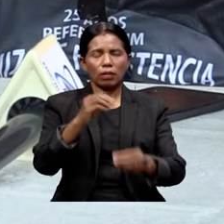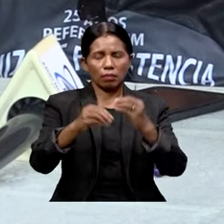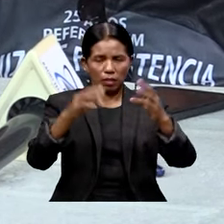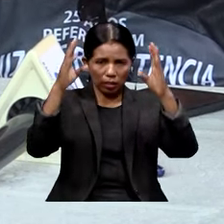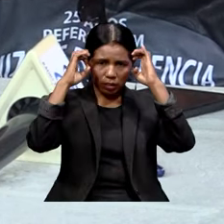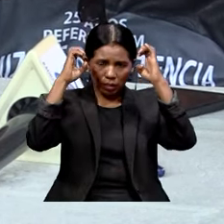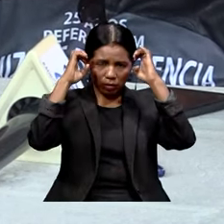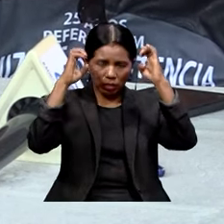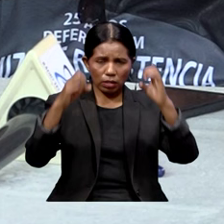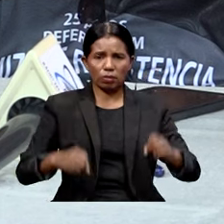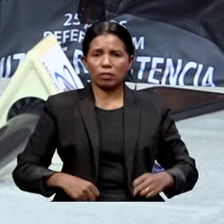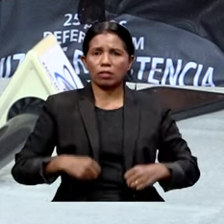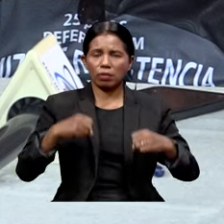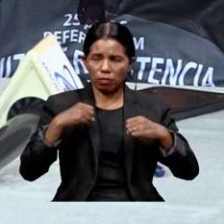saun.